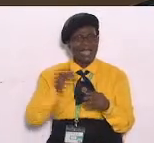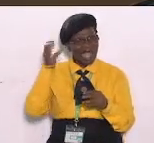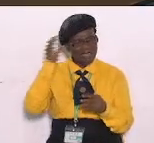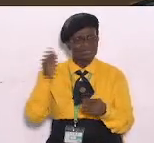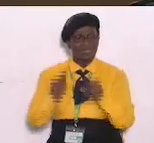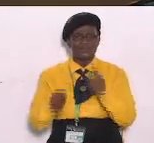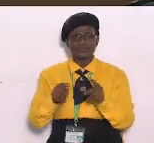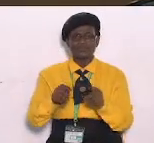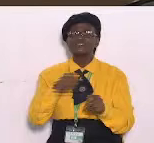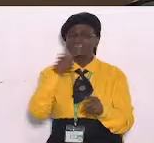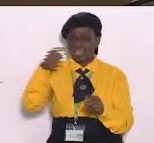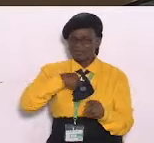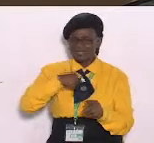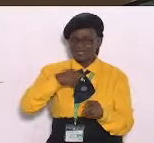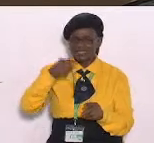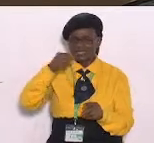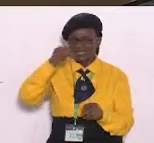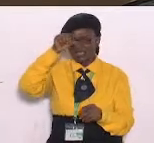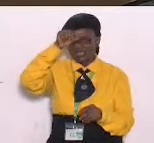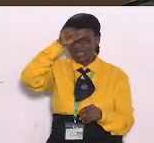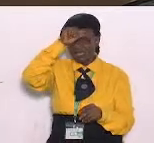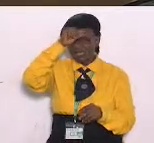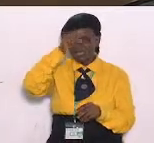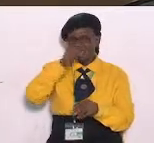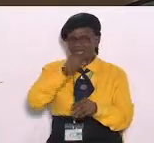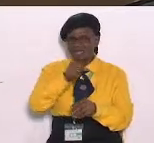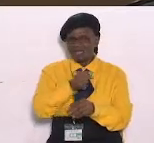j'avais écouté des gens me